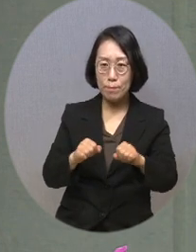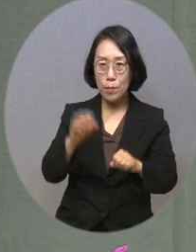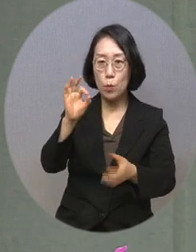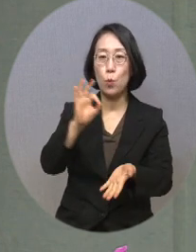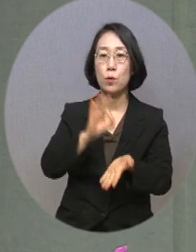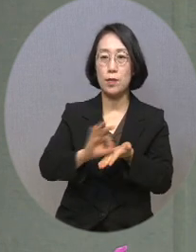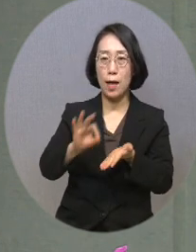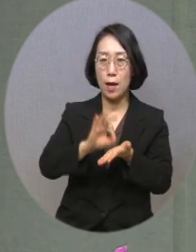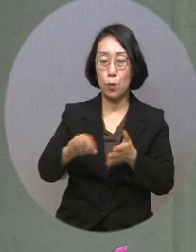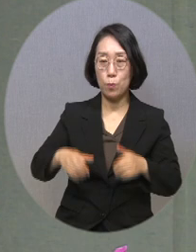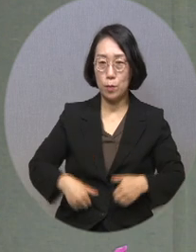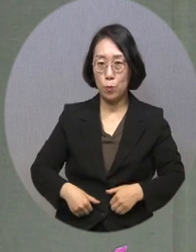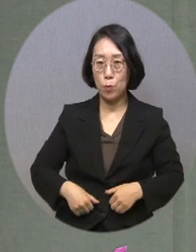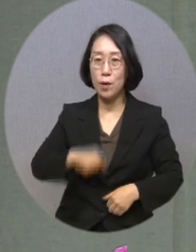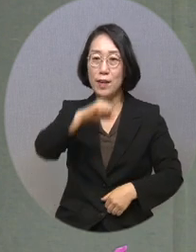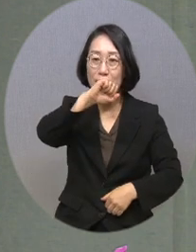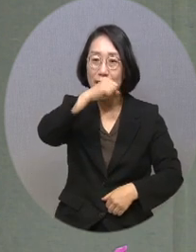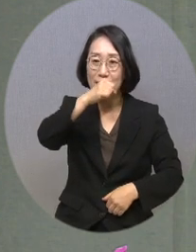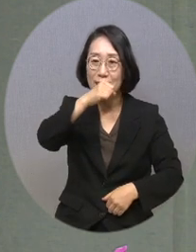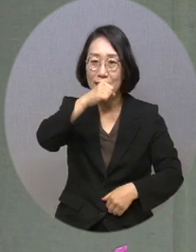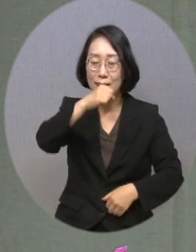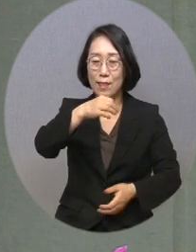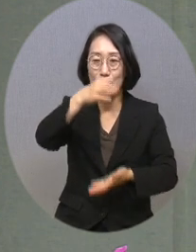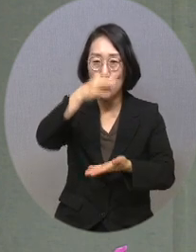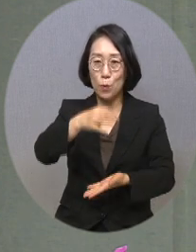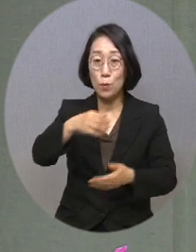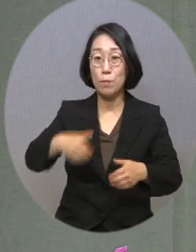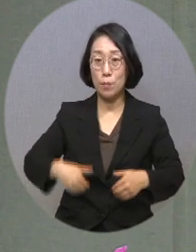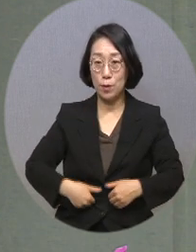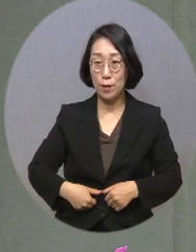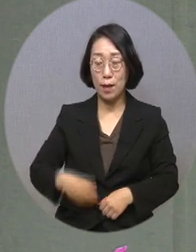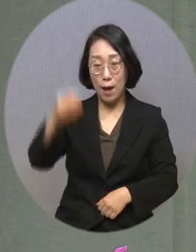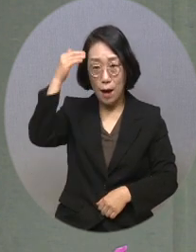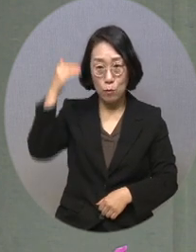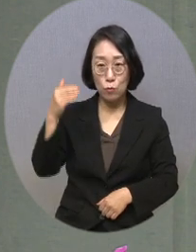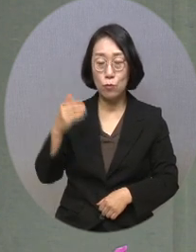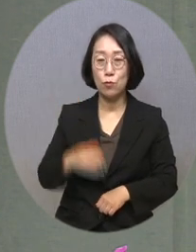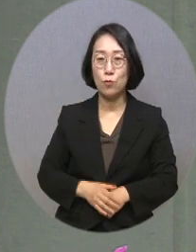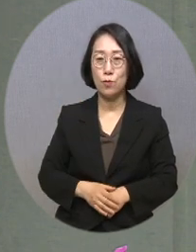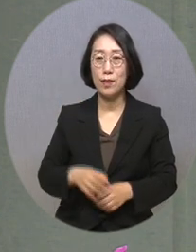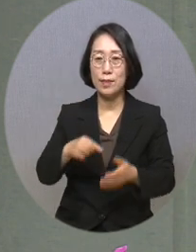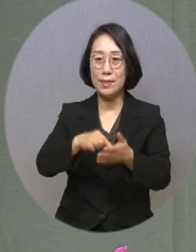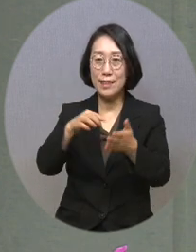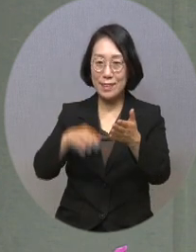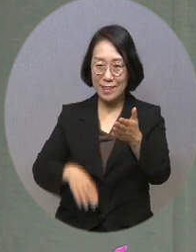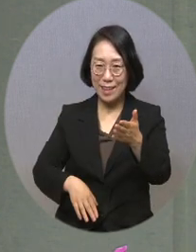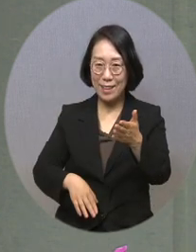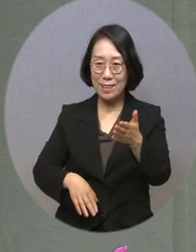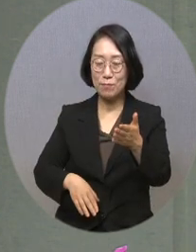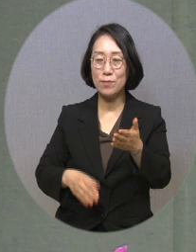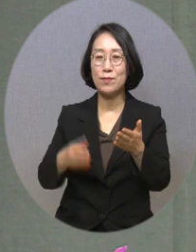네. 예산도 필요한 그렇습니다. 거고 그런데 한국 변호사 아니죠 한국